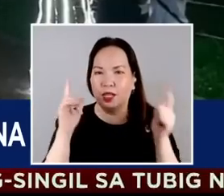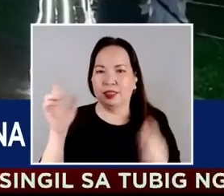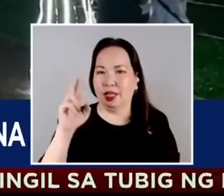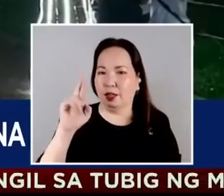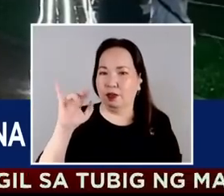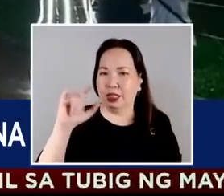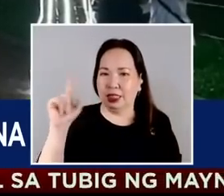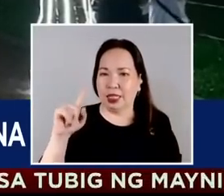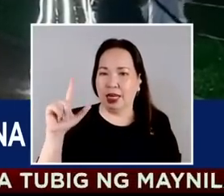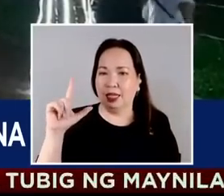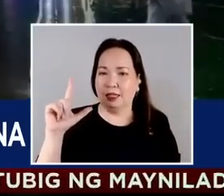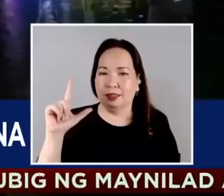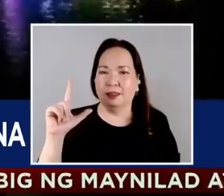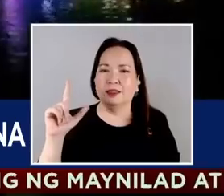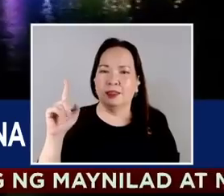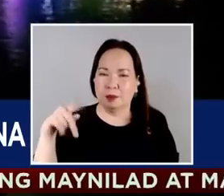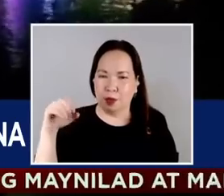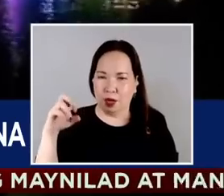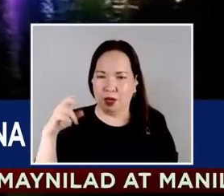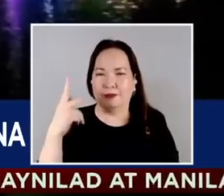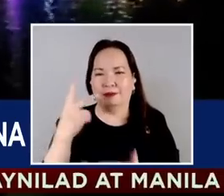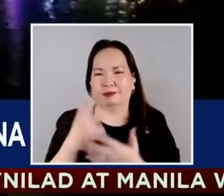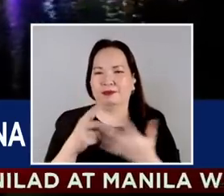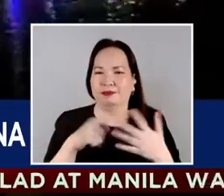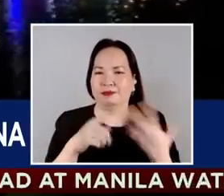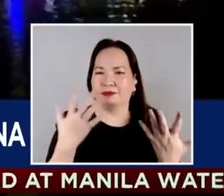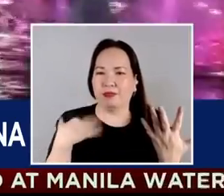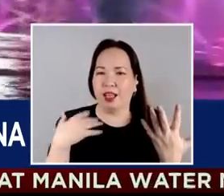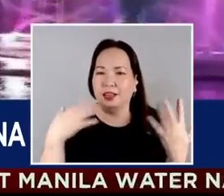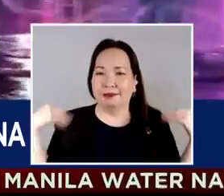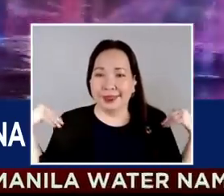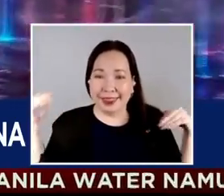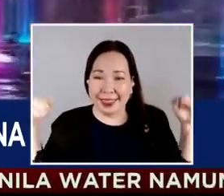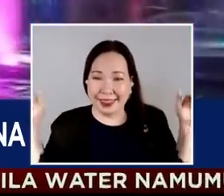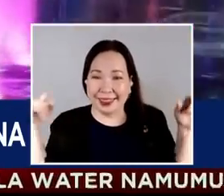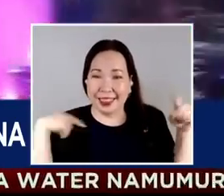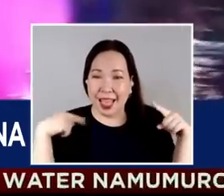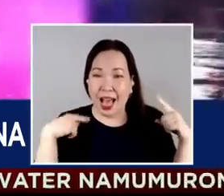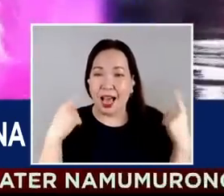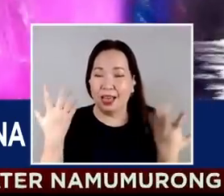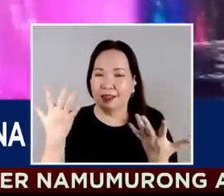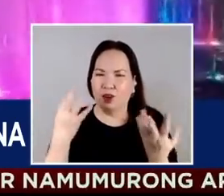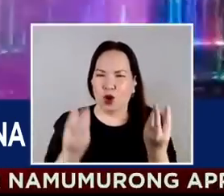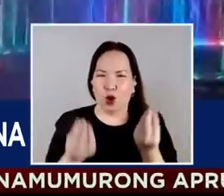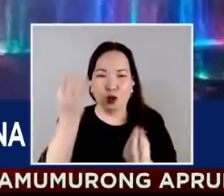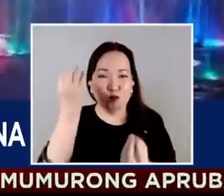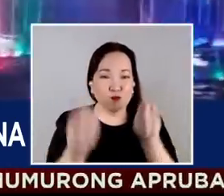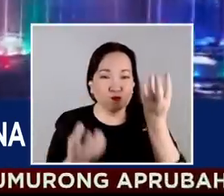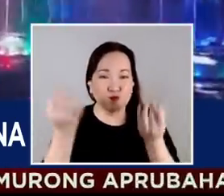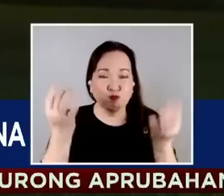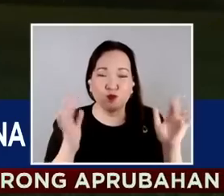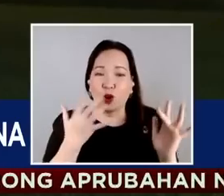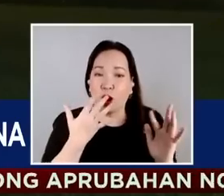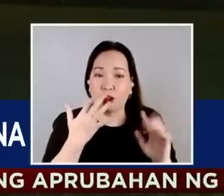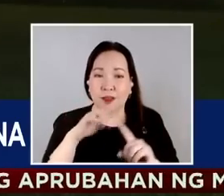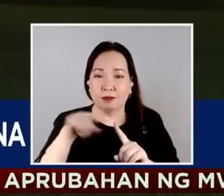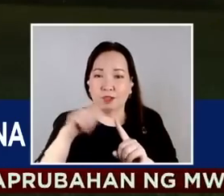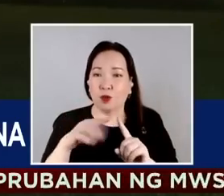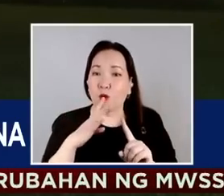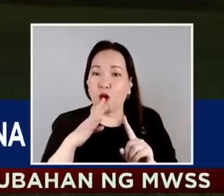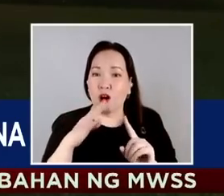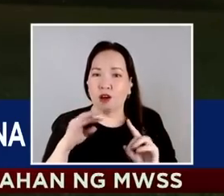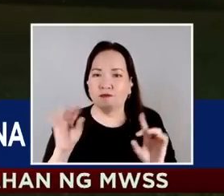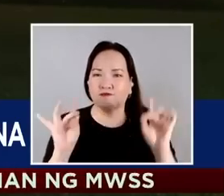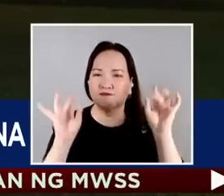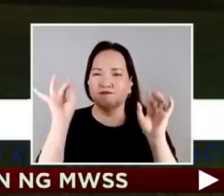at mga mahukulay na anghel. Napuno rin ng ilaw ang buong parke at inabangan ang sikat na dancing fountain. Sobrang